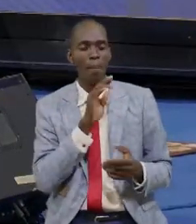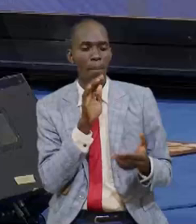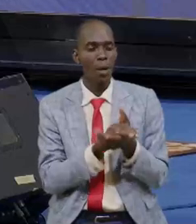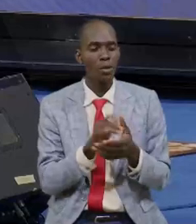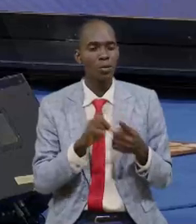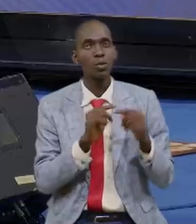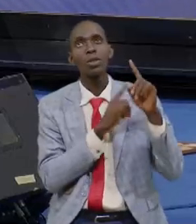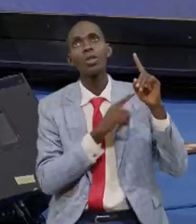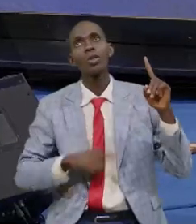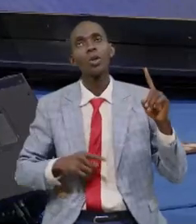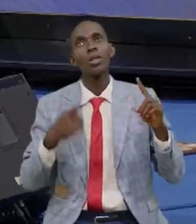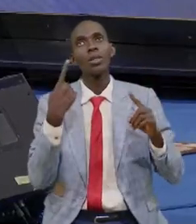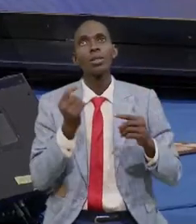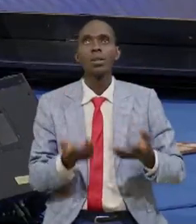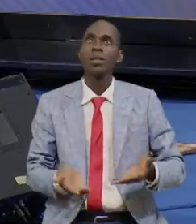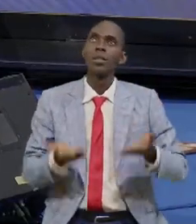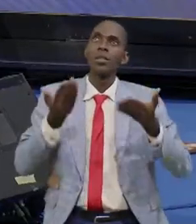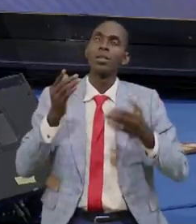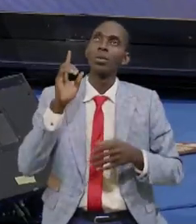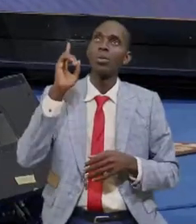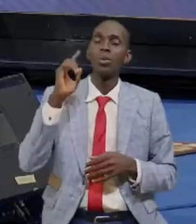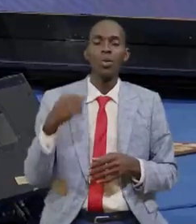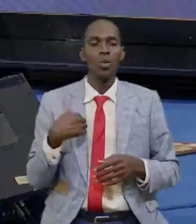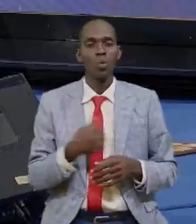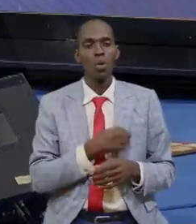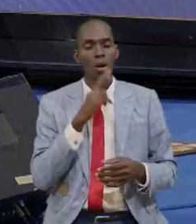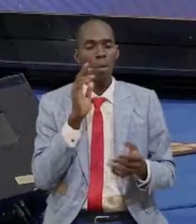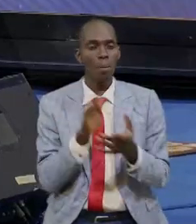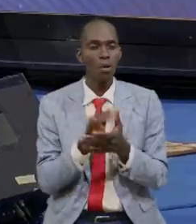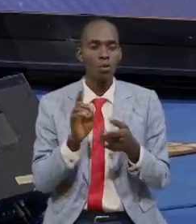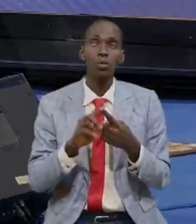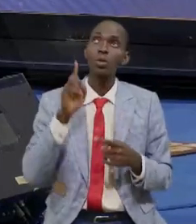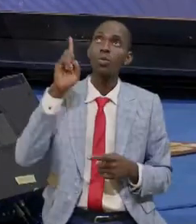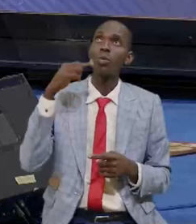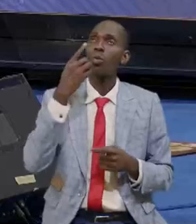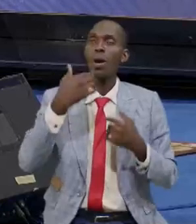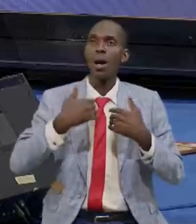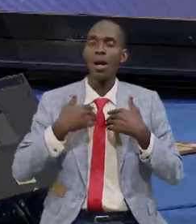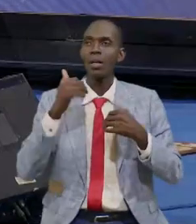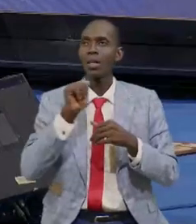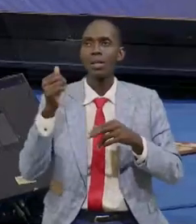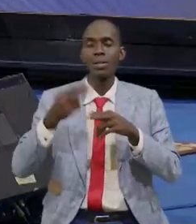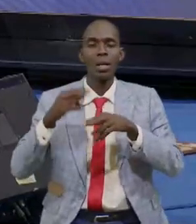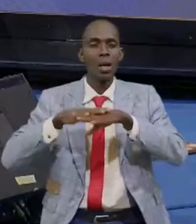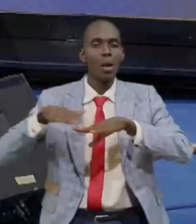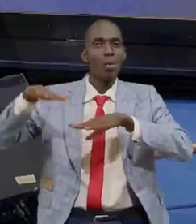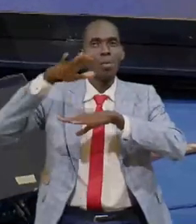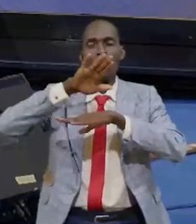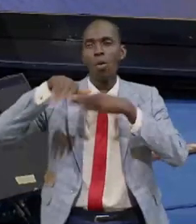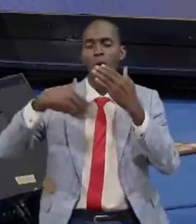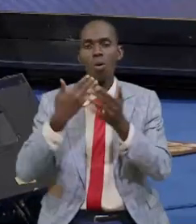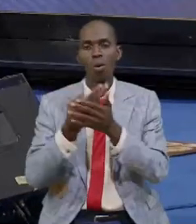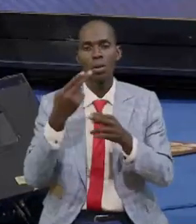Seigneur exalté, nous sommes mariés à celui qui a le nom au-dessus de tout autre nom sur terre.